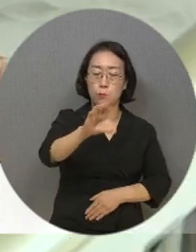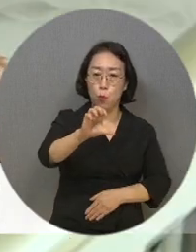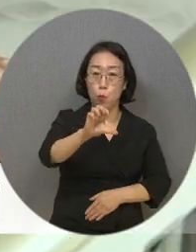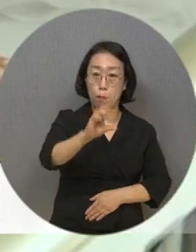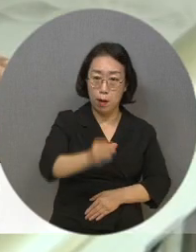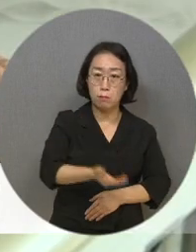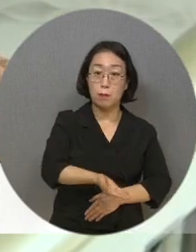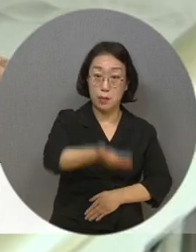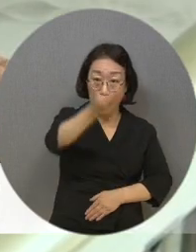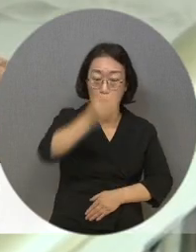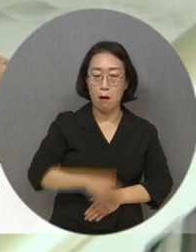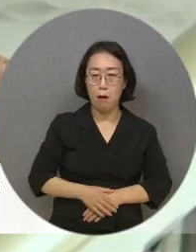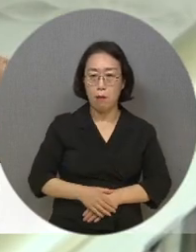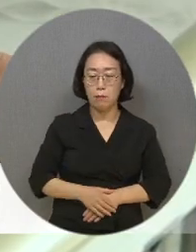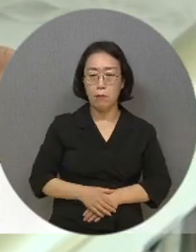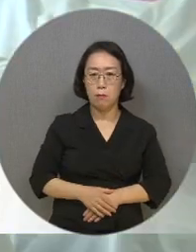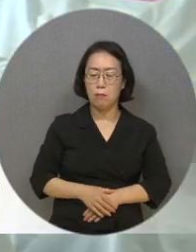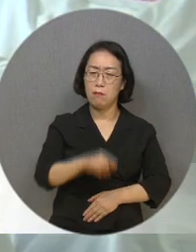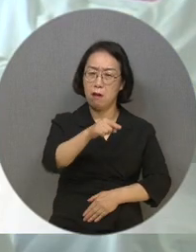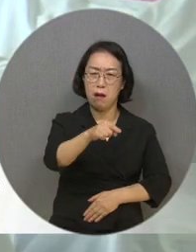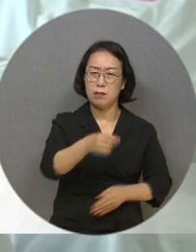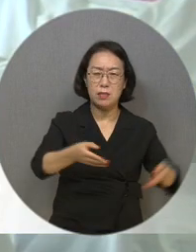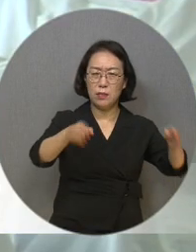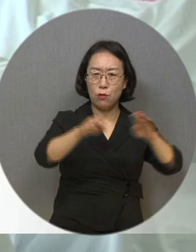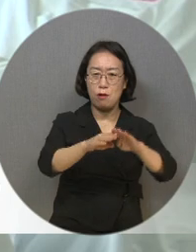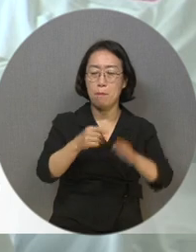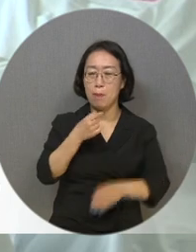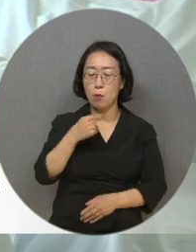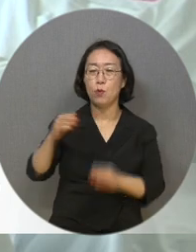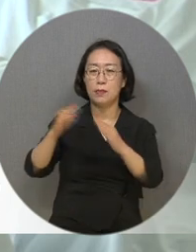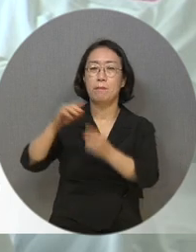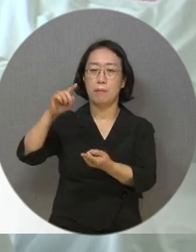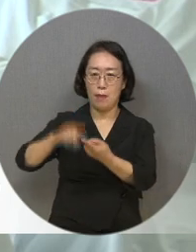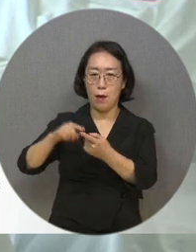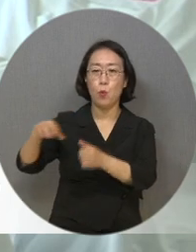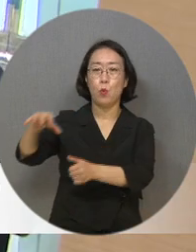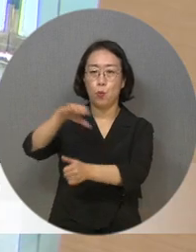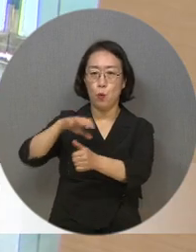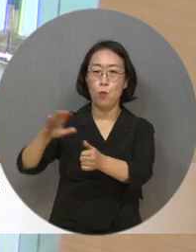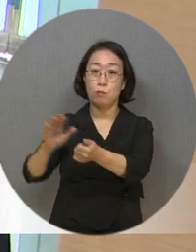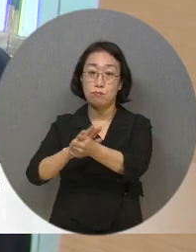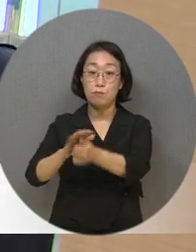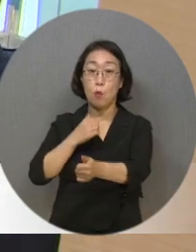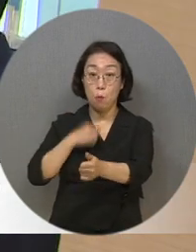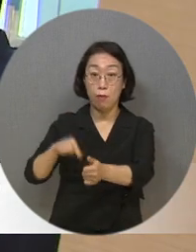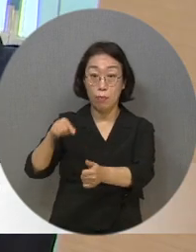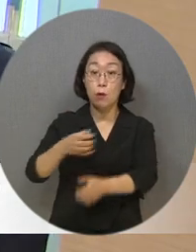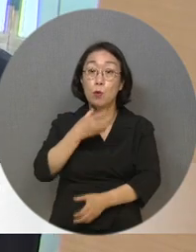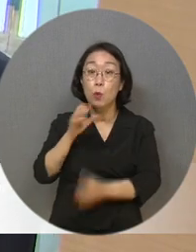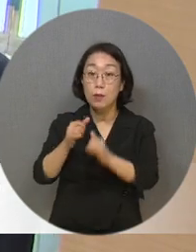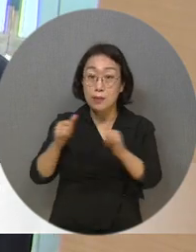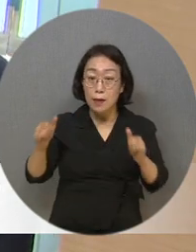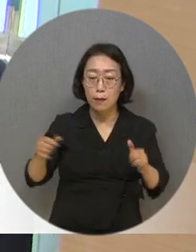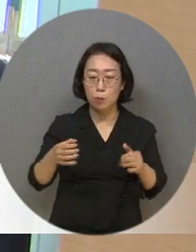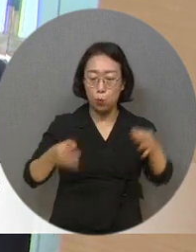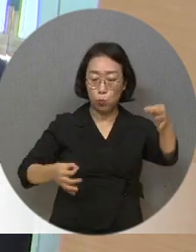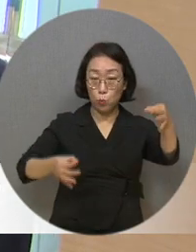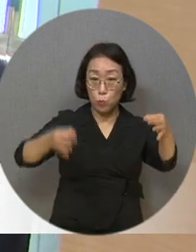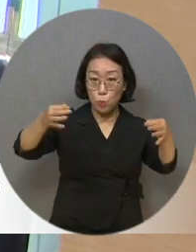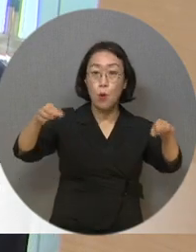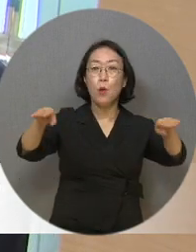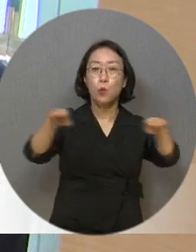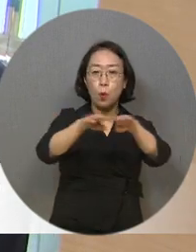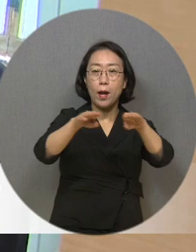2,500원인데 요양시설 대신 살던 집에서 머물며 돌봄을 받길 원하는 노인을 위해 두 급여를 동일하게 맞춘다는